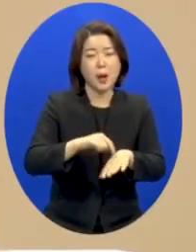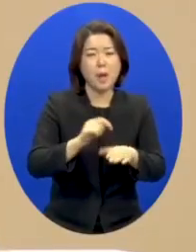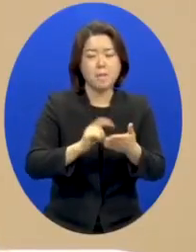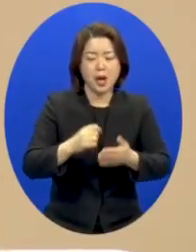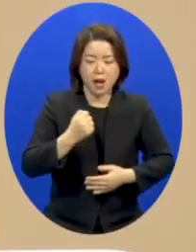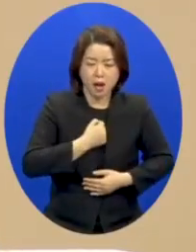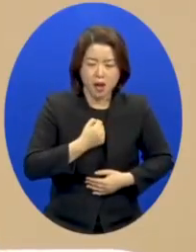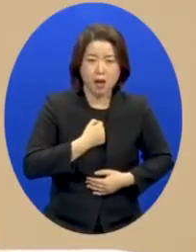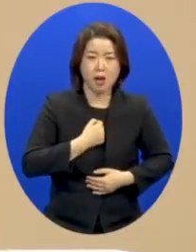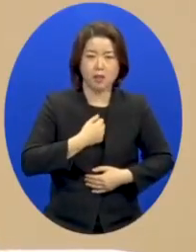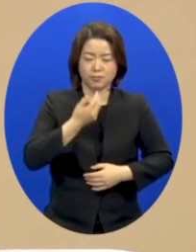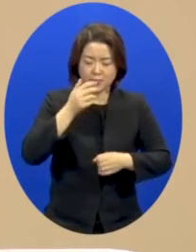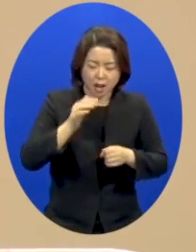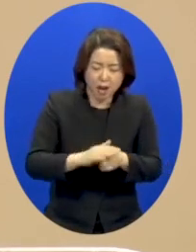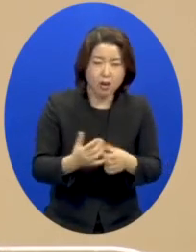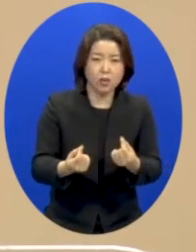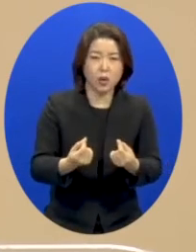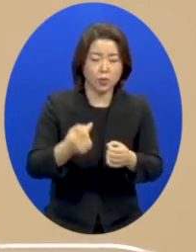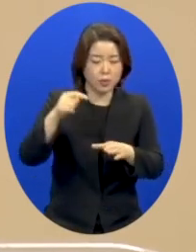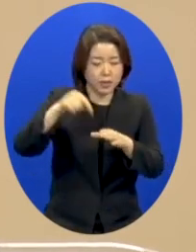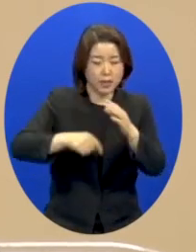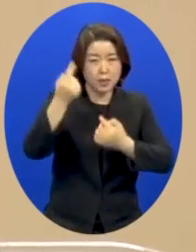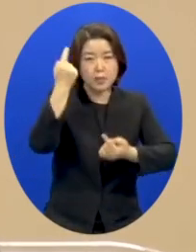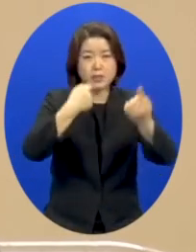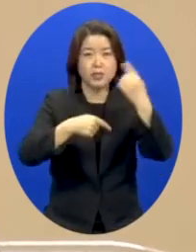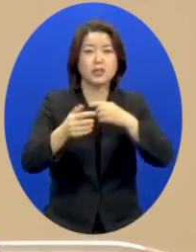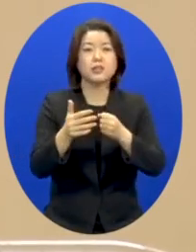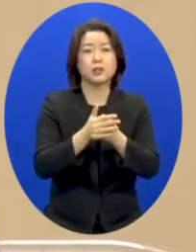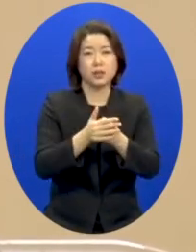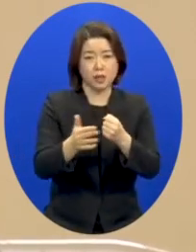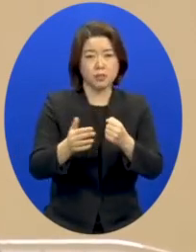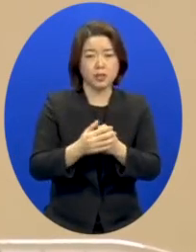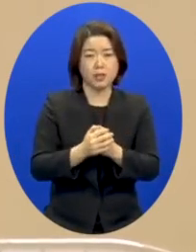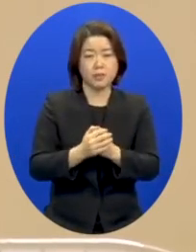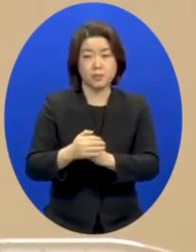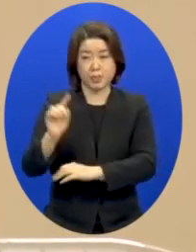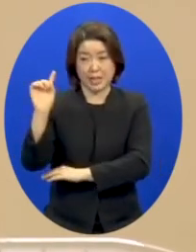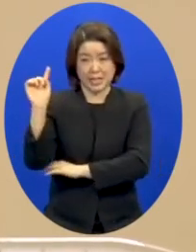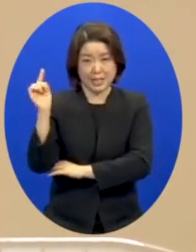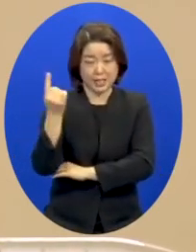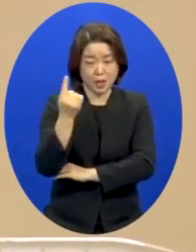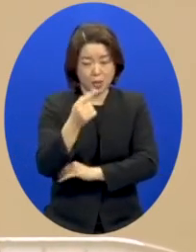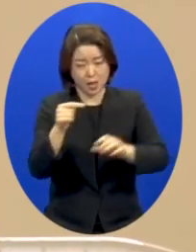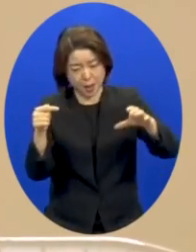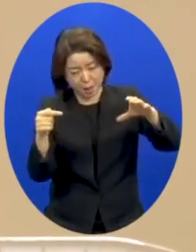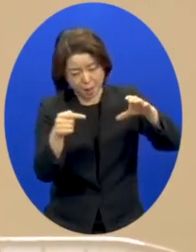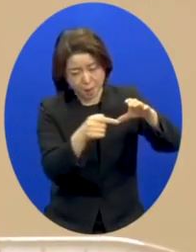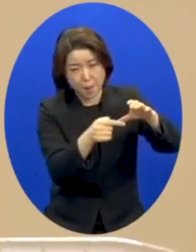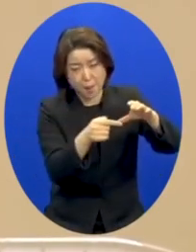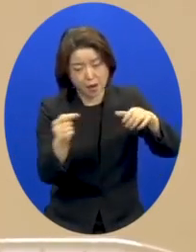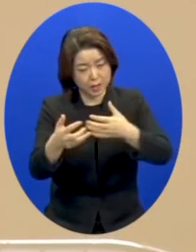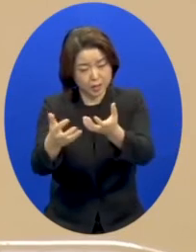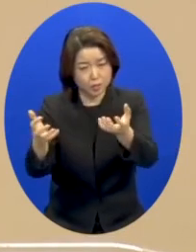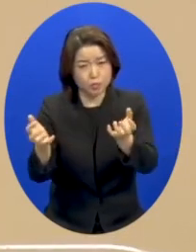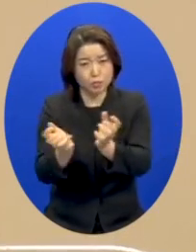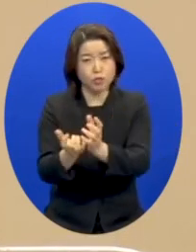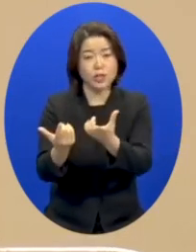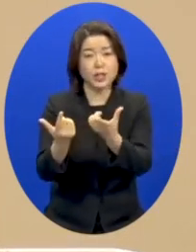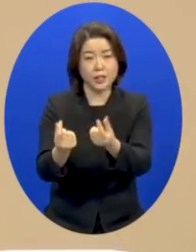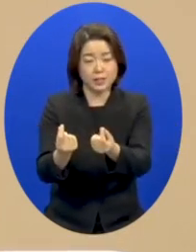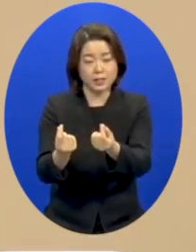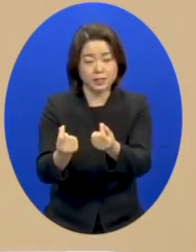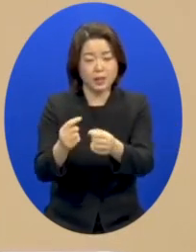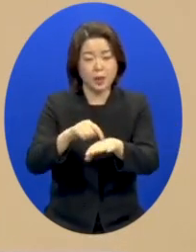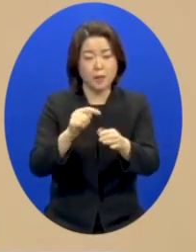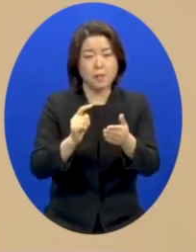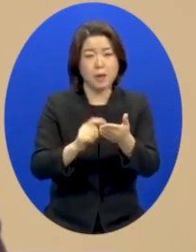너무나 억울하고 깊은 상처 때문에 다윗의 아둘람 굴로 찾아갔던 그 무리들 같은 심정이신 분도 있을